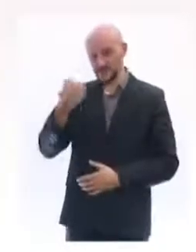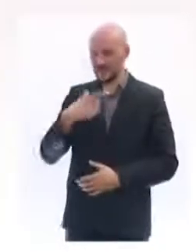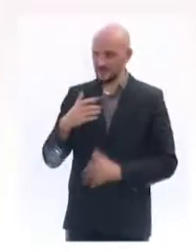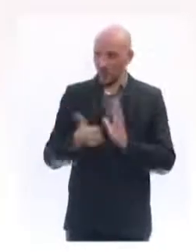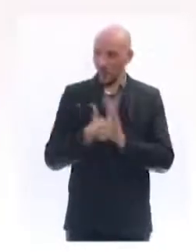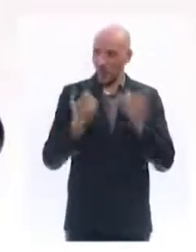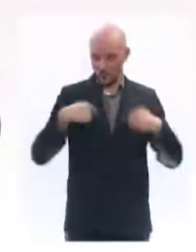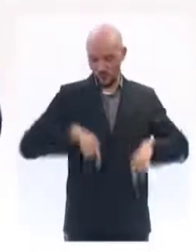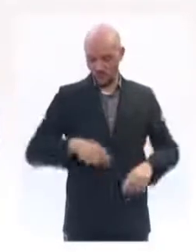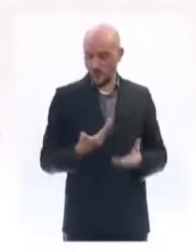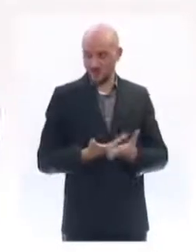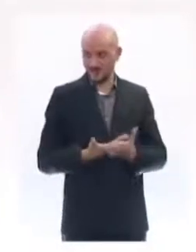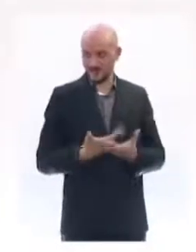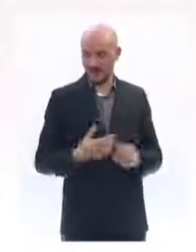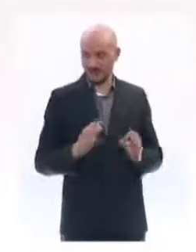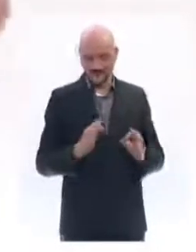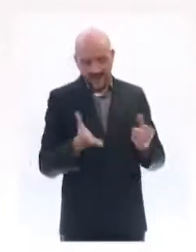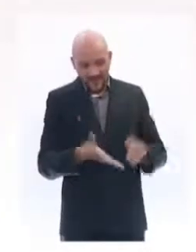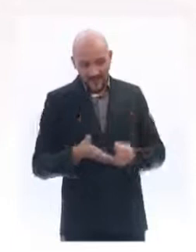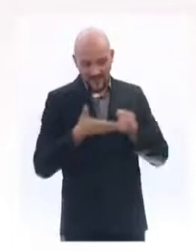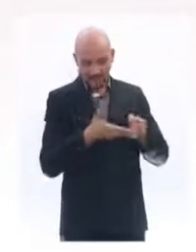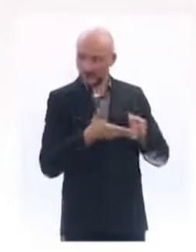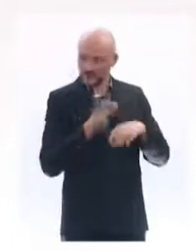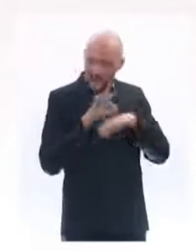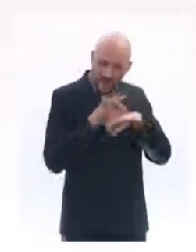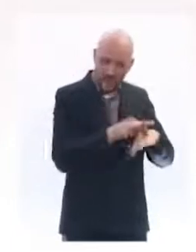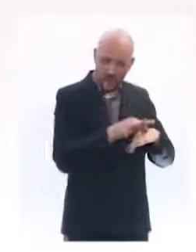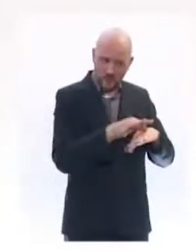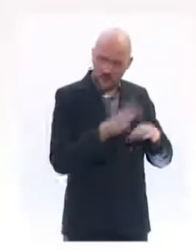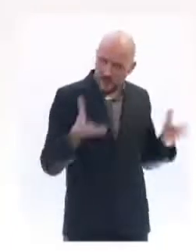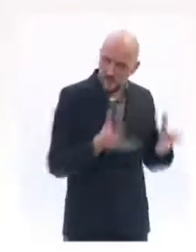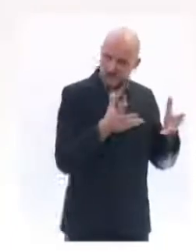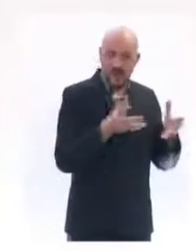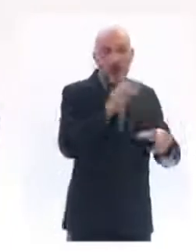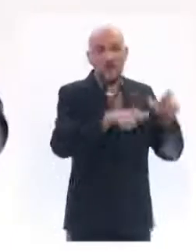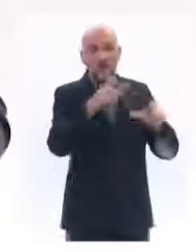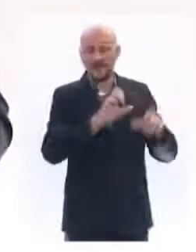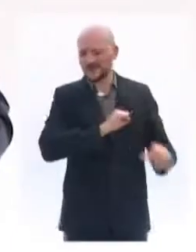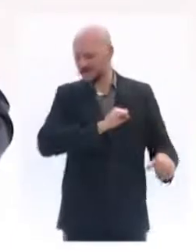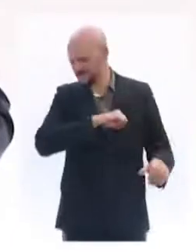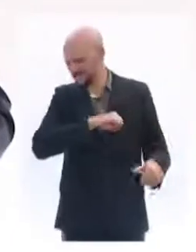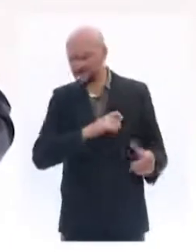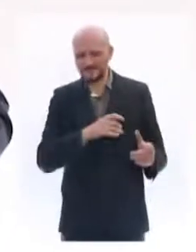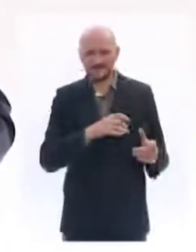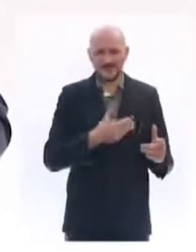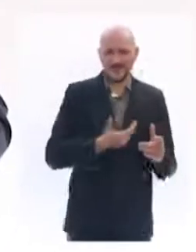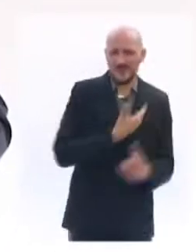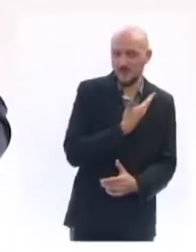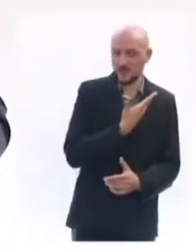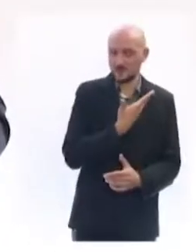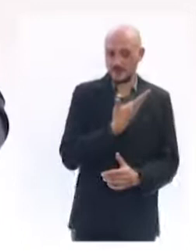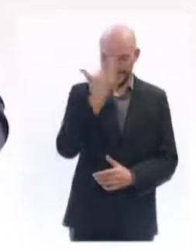aux côtés de ceux qui souffrent on a vu beaucoup tout à l'heure deux secteurs d'activités qui vont souffrir